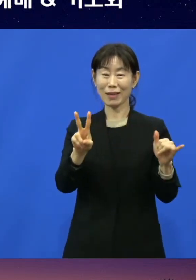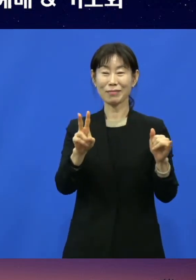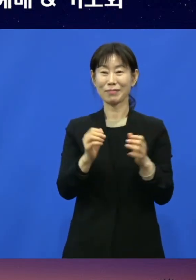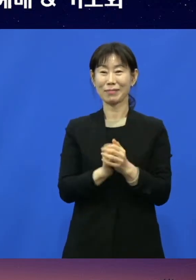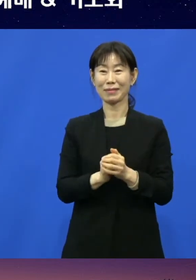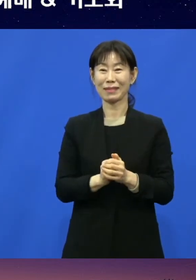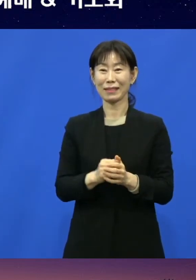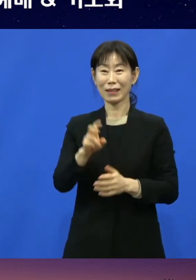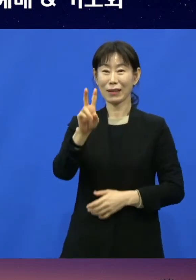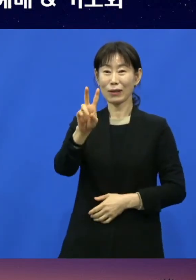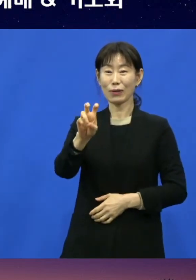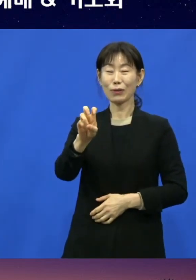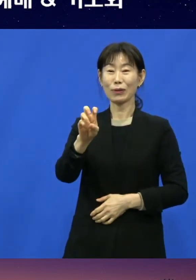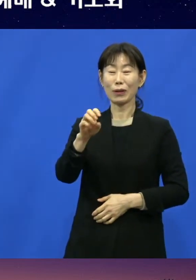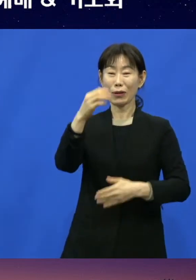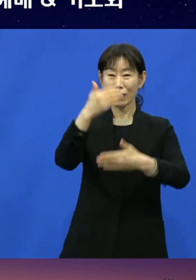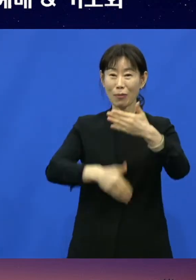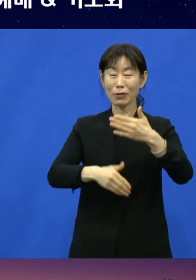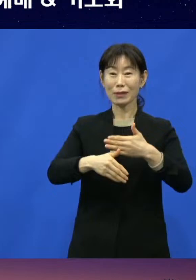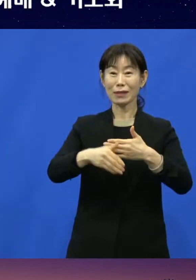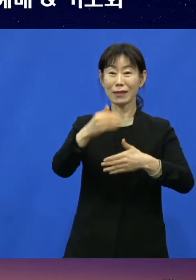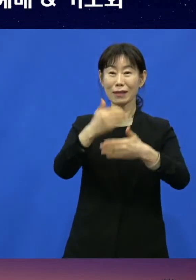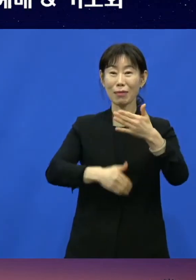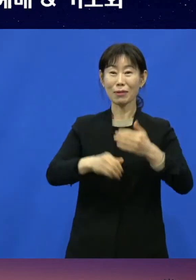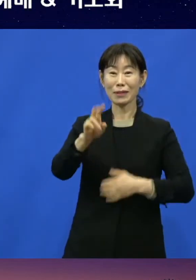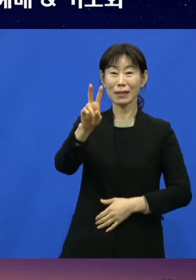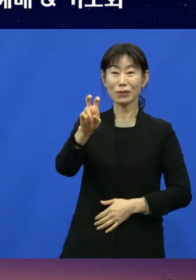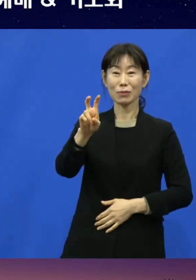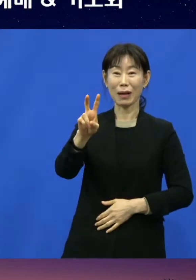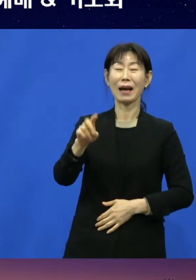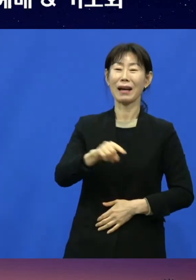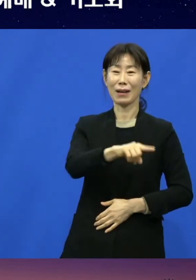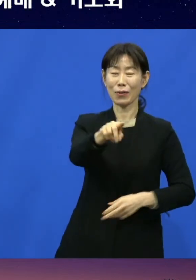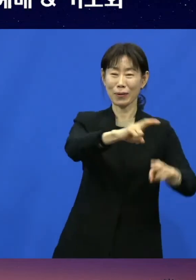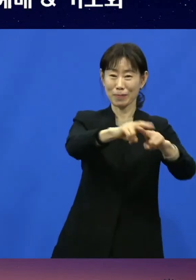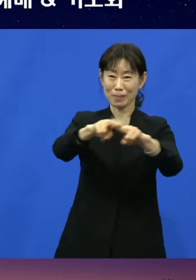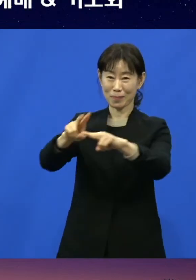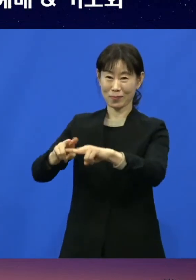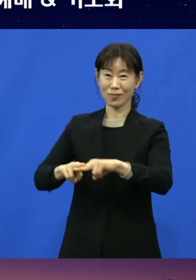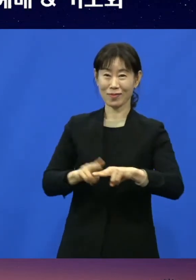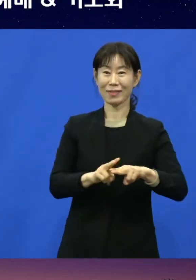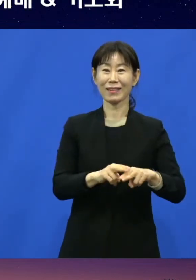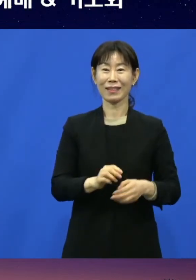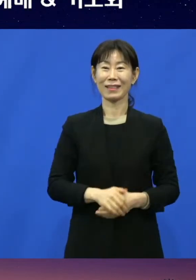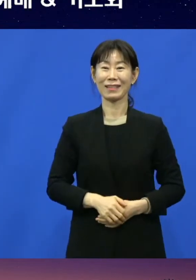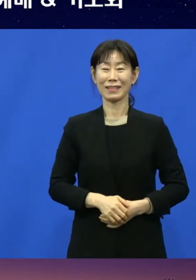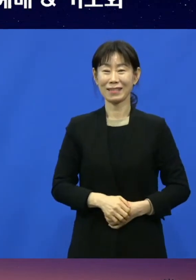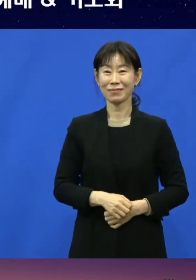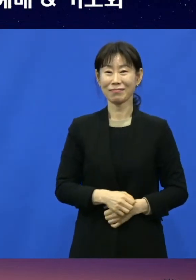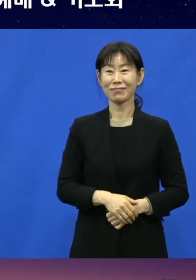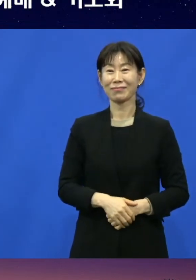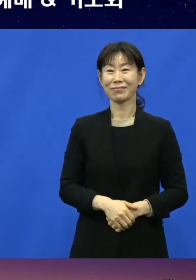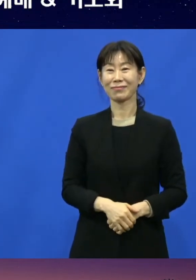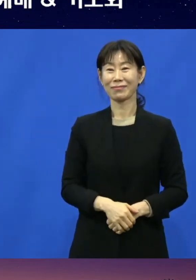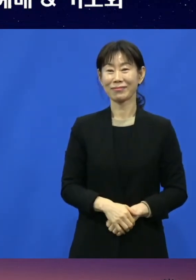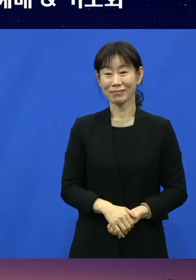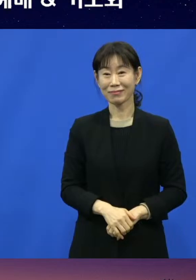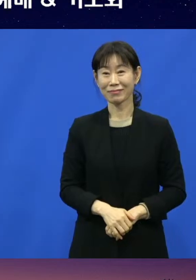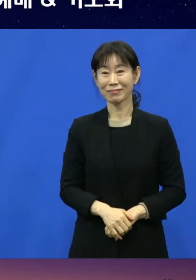23명이 다 어디 갔어요? 거기 앉아 있습니까? 거기 다 앉아 있어요. 여기다. 네.